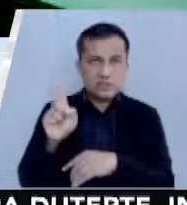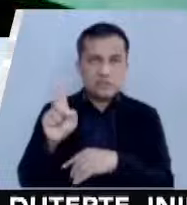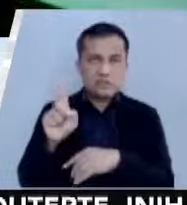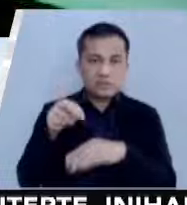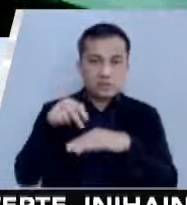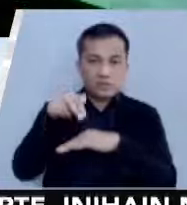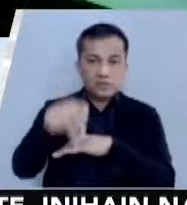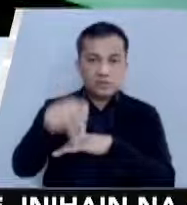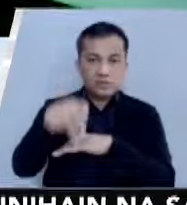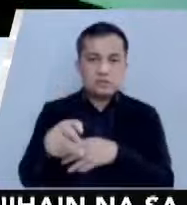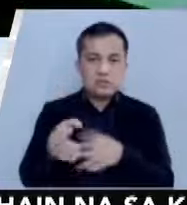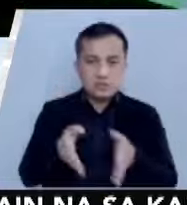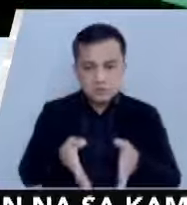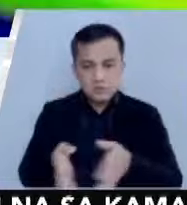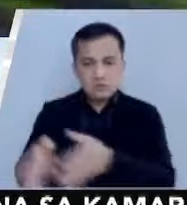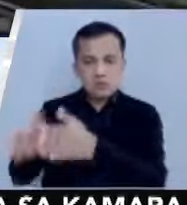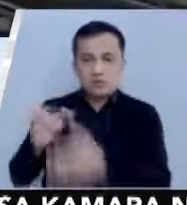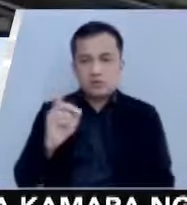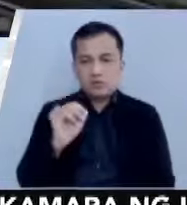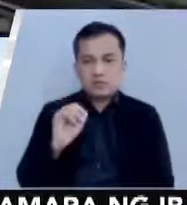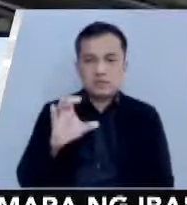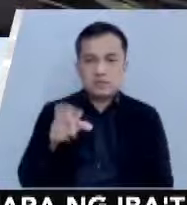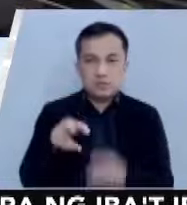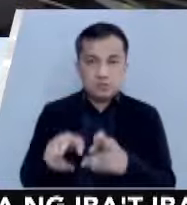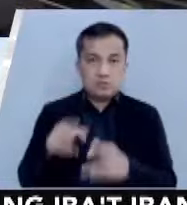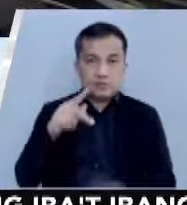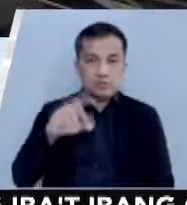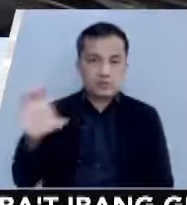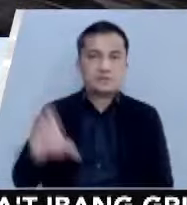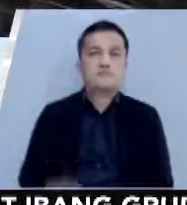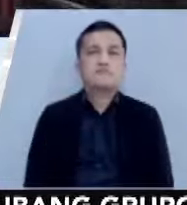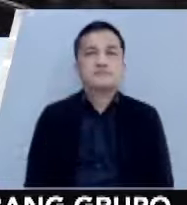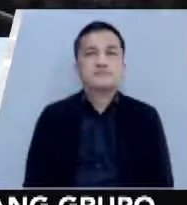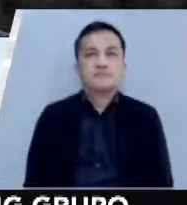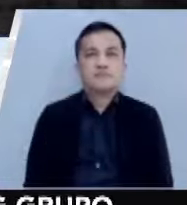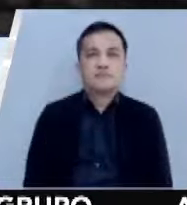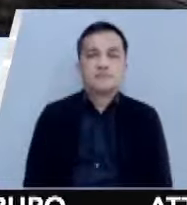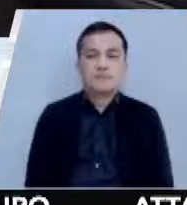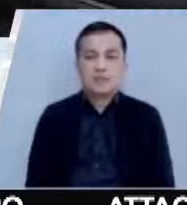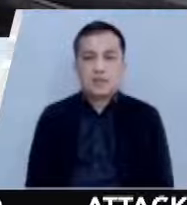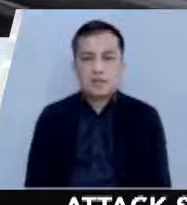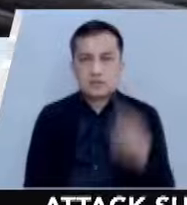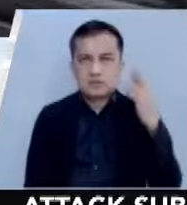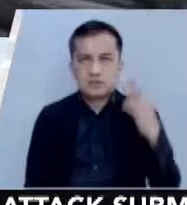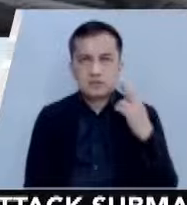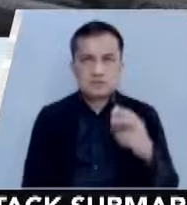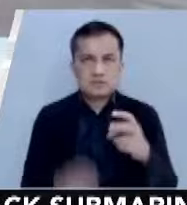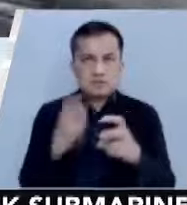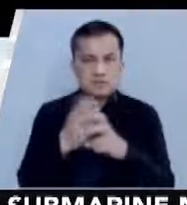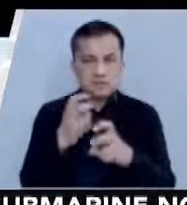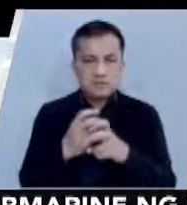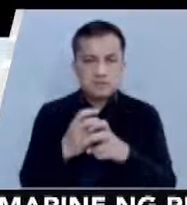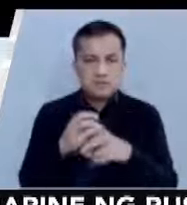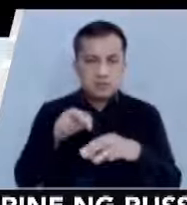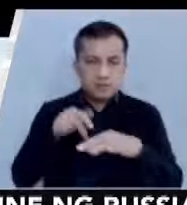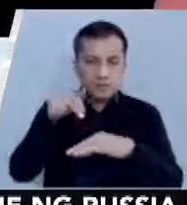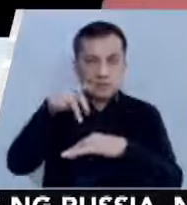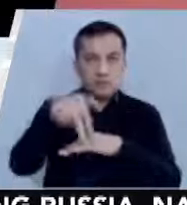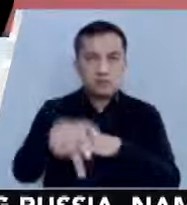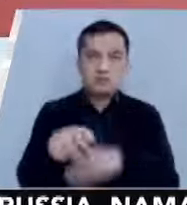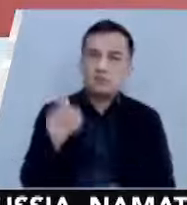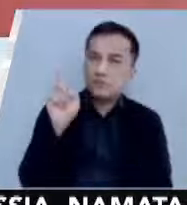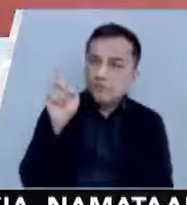kabal ng domestic road Pasay City. Ang sanhi ng pahirapang pagtawid.